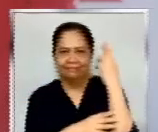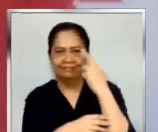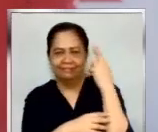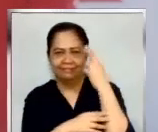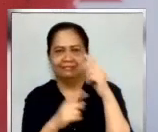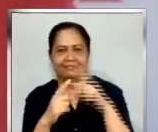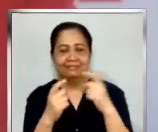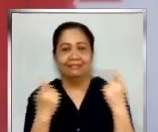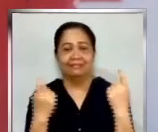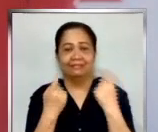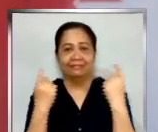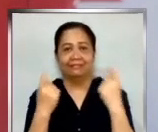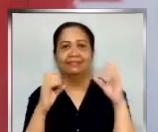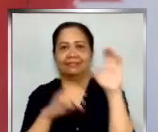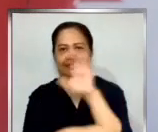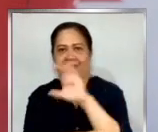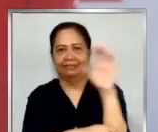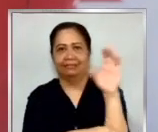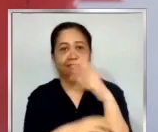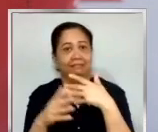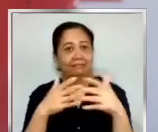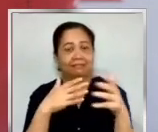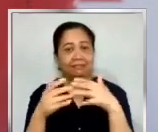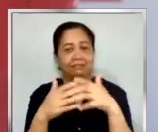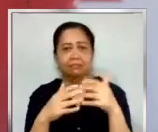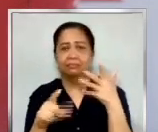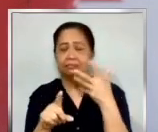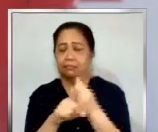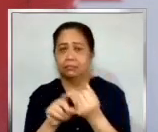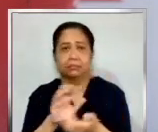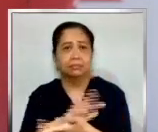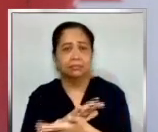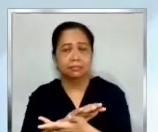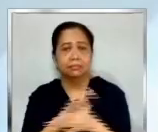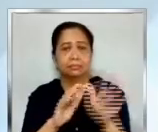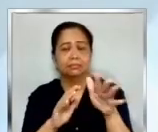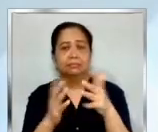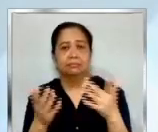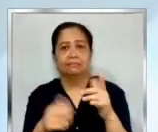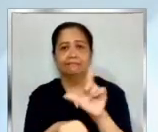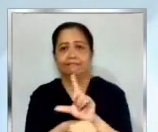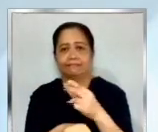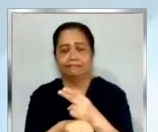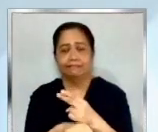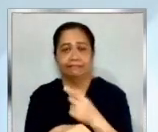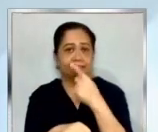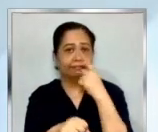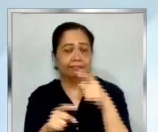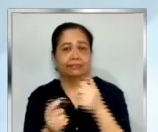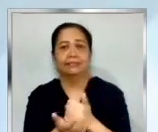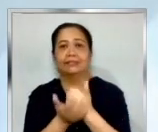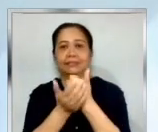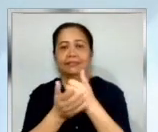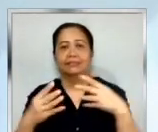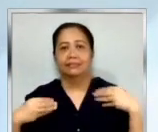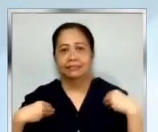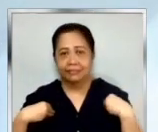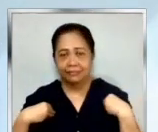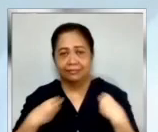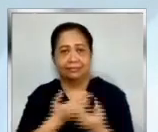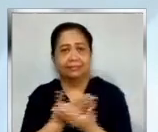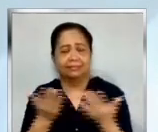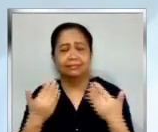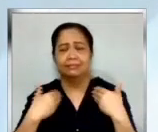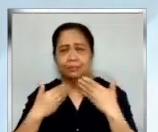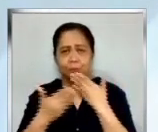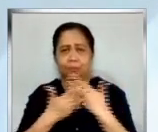ang Christmas, kahit na nasa pool ng pandemya ang kanilang kabuhayan. Dahil yan sa tulong na natanggap nila sa mga may mabubuting